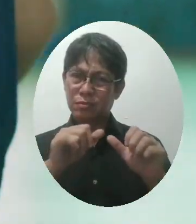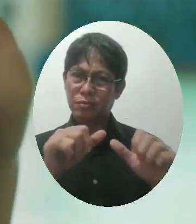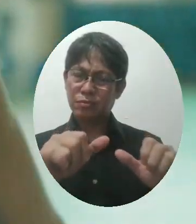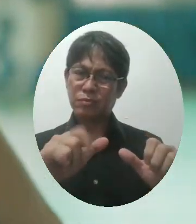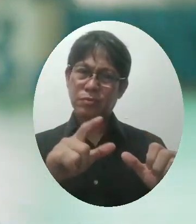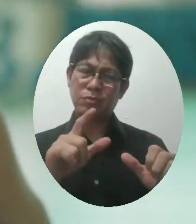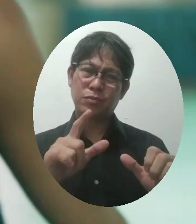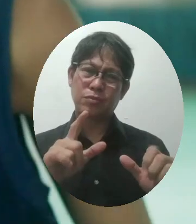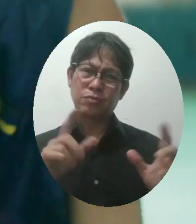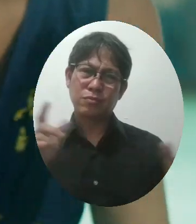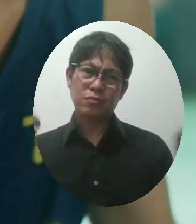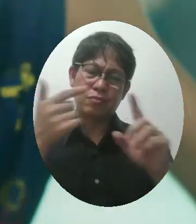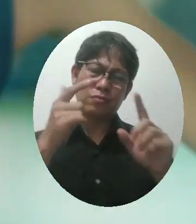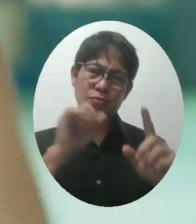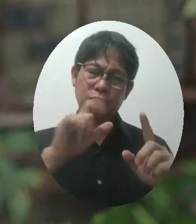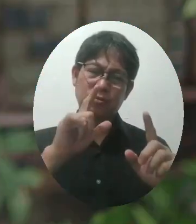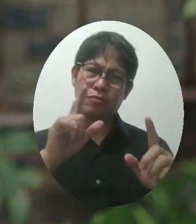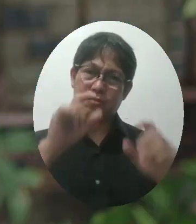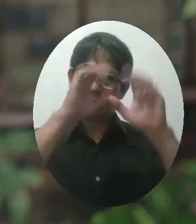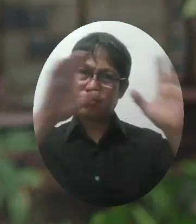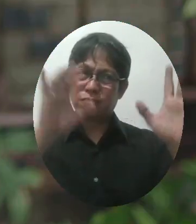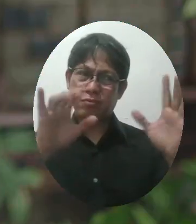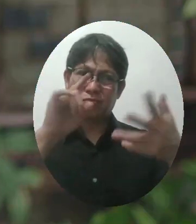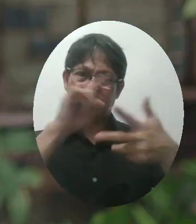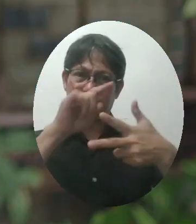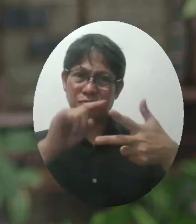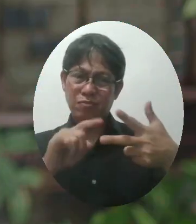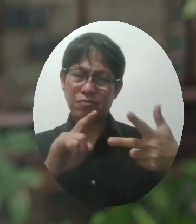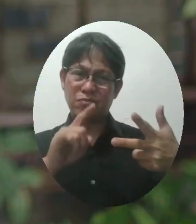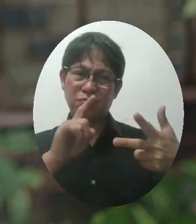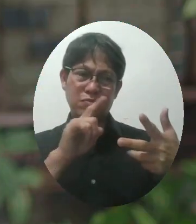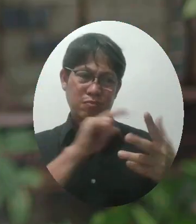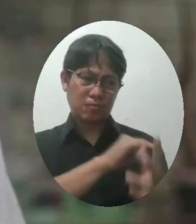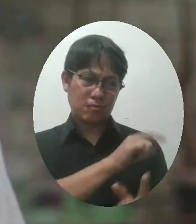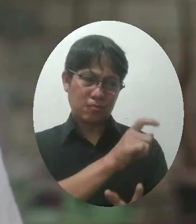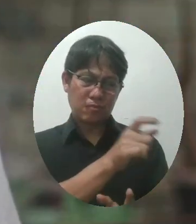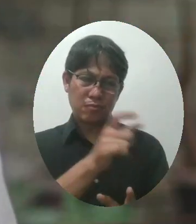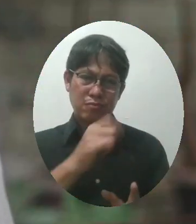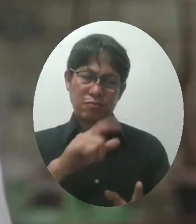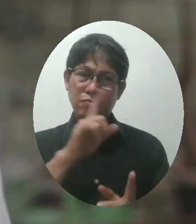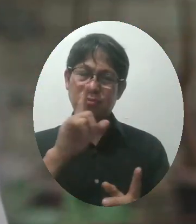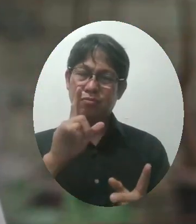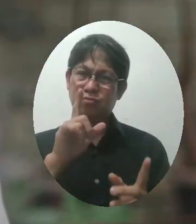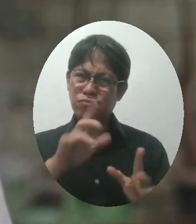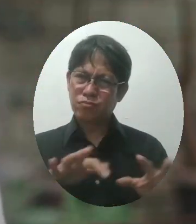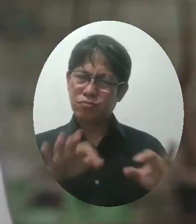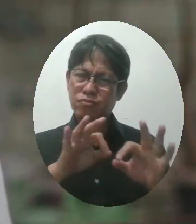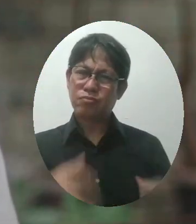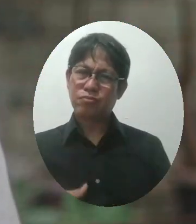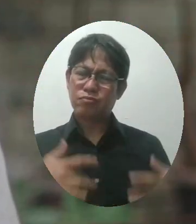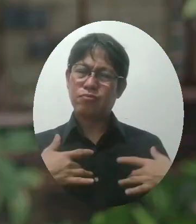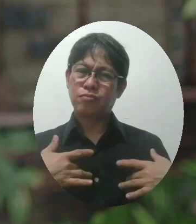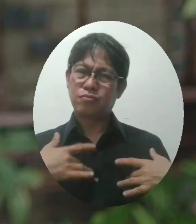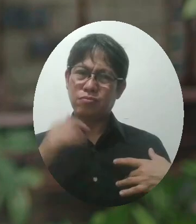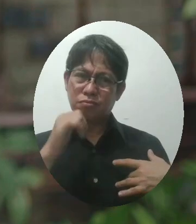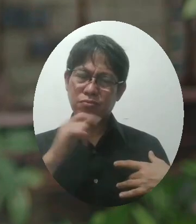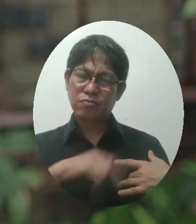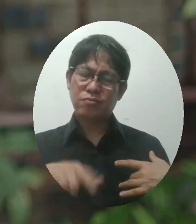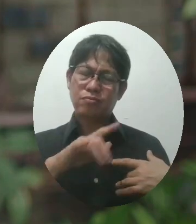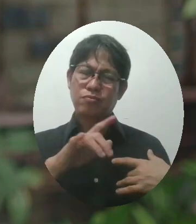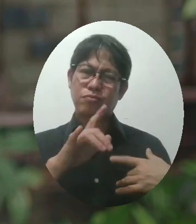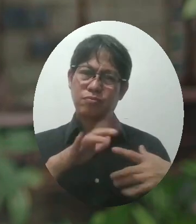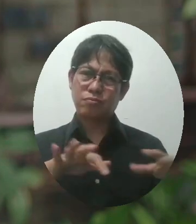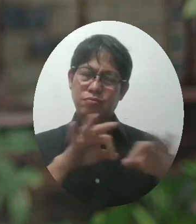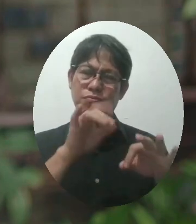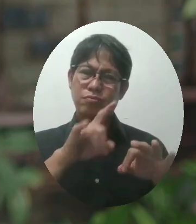para sa pagpapatuloy ng mga pangarap. Para kay Aya, Ana at Cloud, bawat araw ay biyaya ng buhay. Gamitin natin